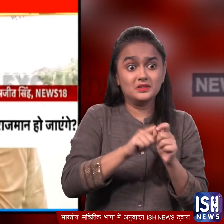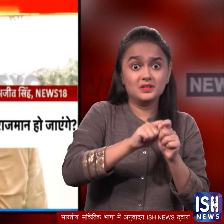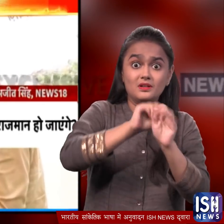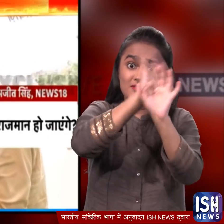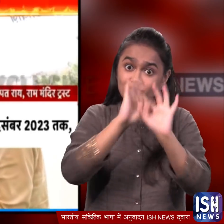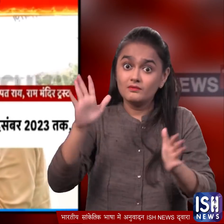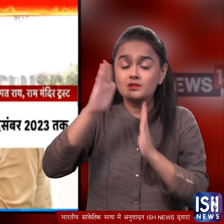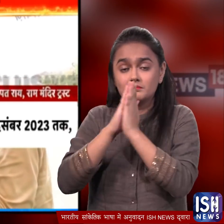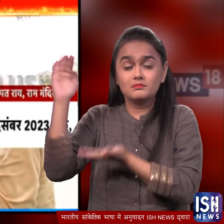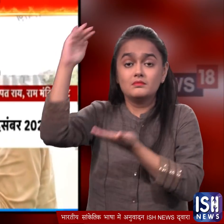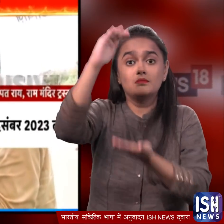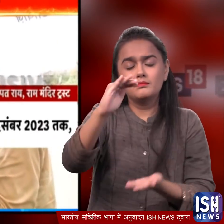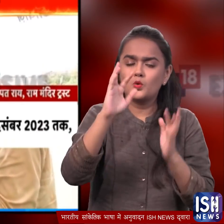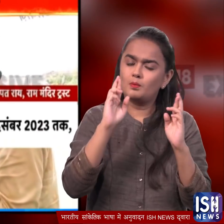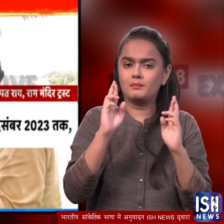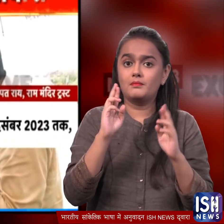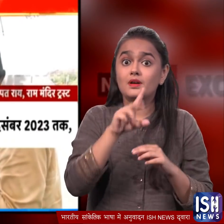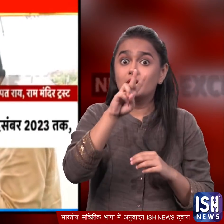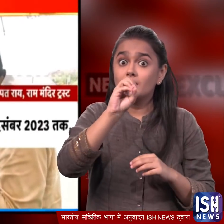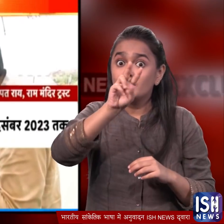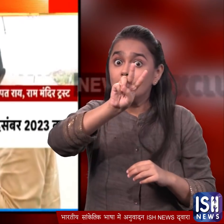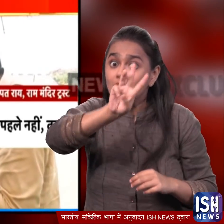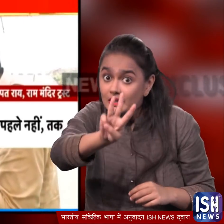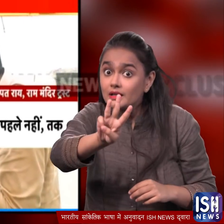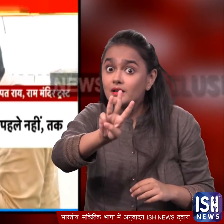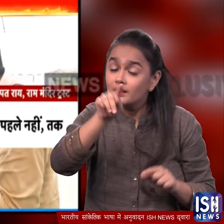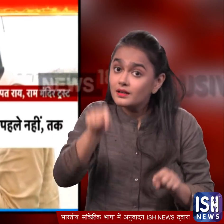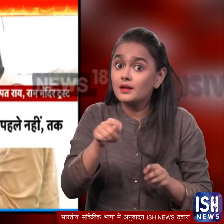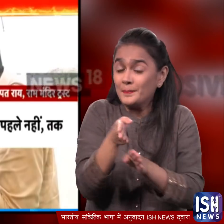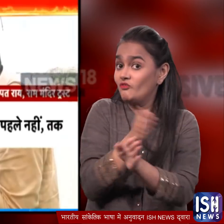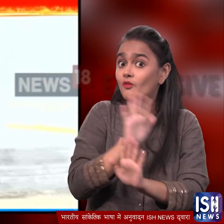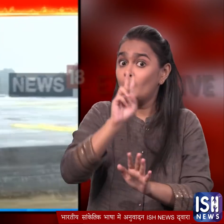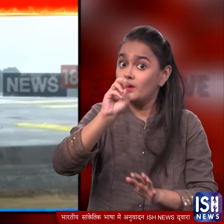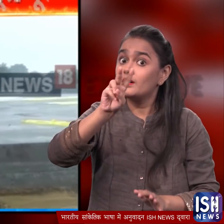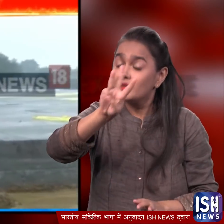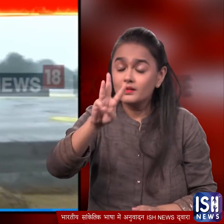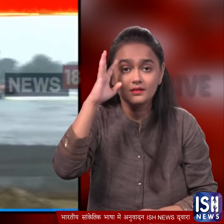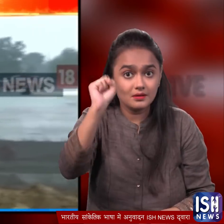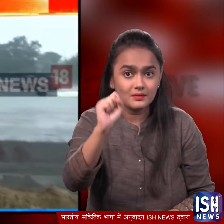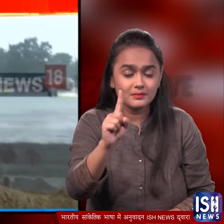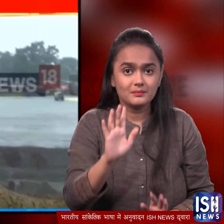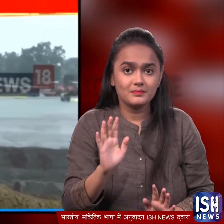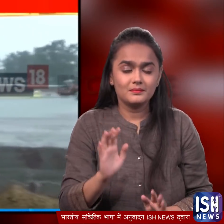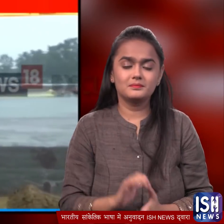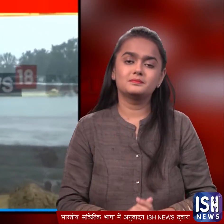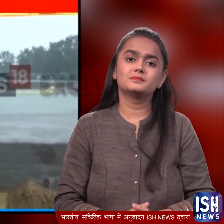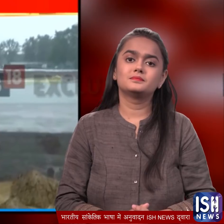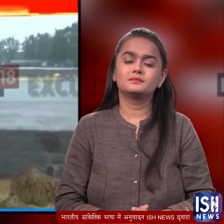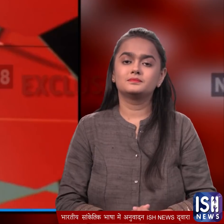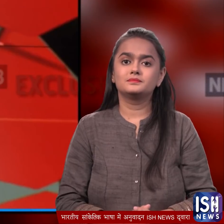रामलला विराजमान हो जाएंगे। दिसंबर 2023 तक, पहले नहीं, तक। राम मंदिर की नींव में कई लेयर